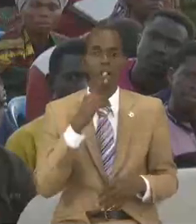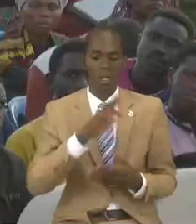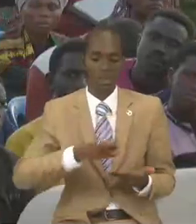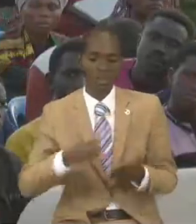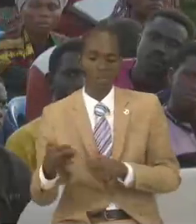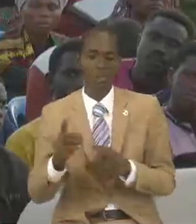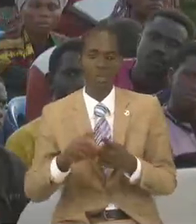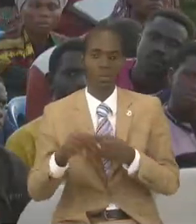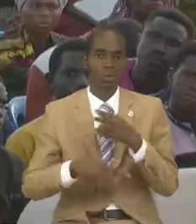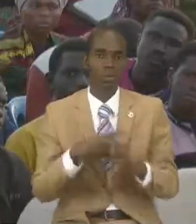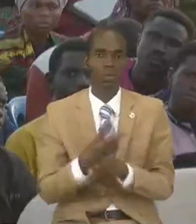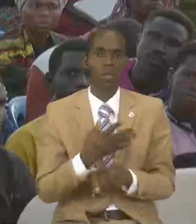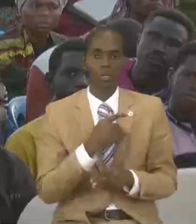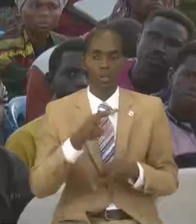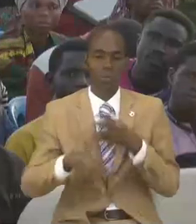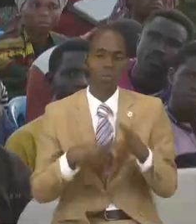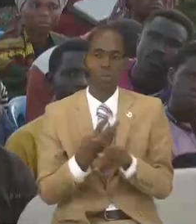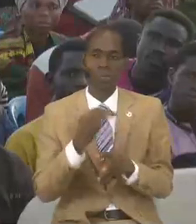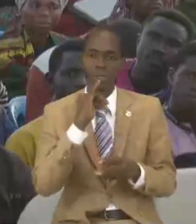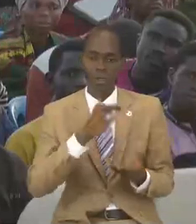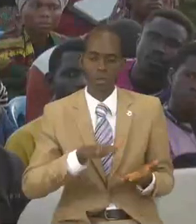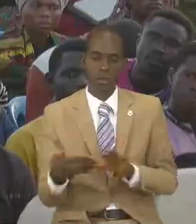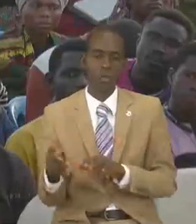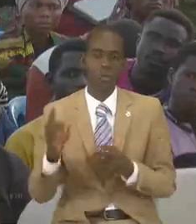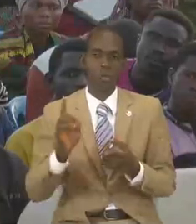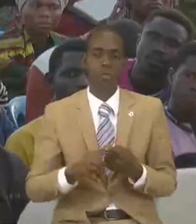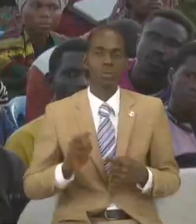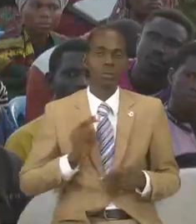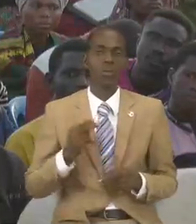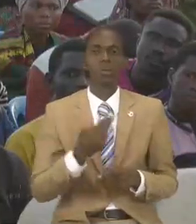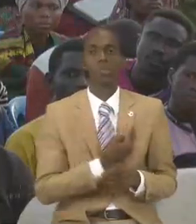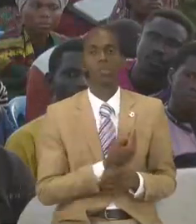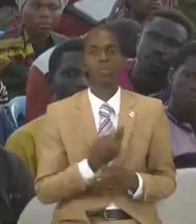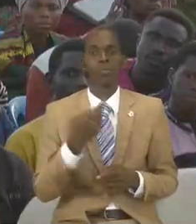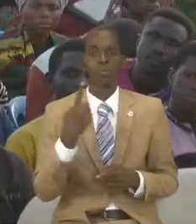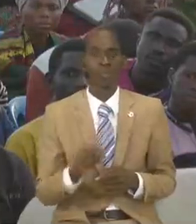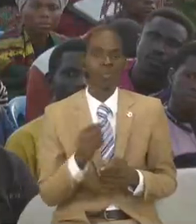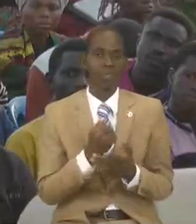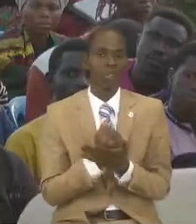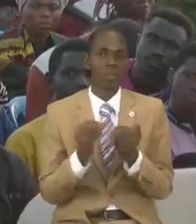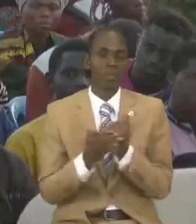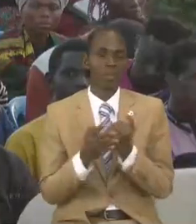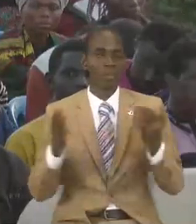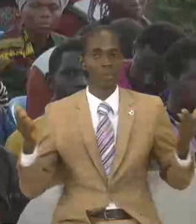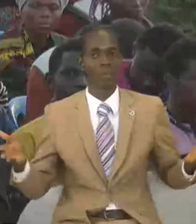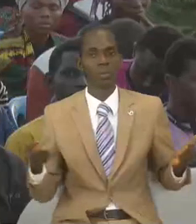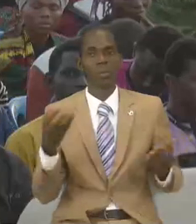au monde, et le monde est crucifié pour nous. La